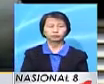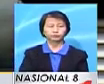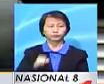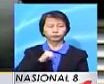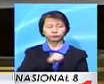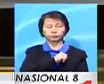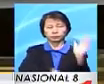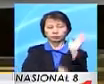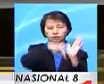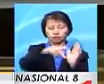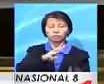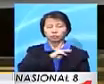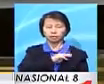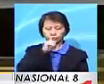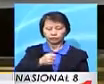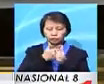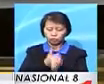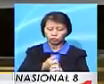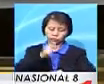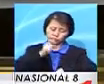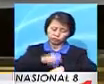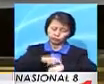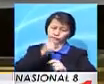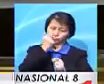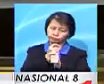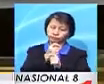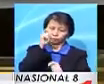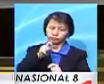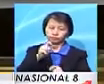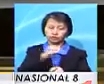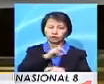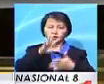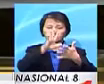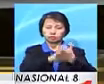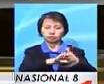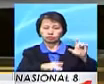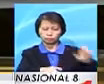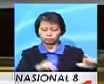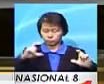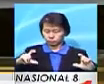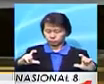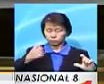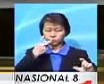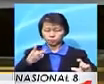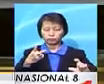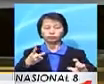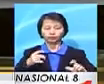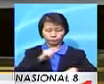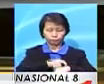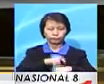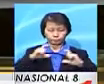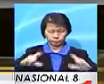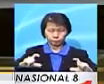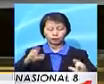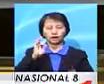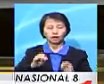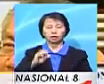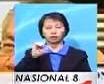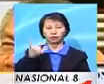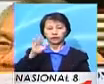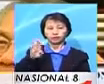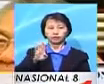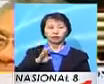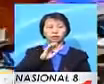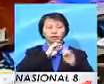Ahli Parlimen dan Menteri perlu mengikuti masa yang ditetapkan berdasarkan jam yang diletakkan di kiri dan kanan Dewan. Jika soalan Ahli Yang Berhormat atau